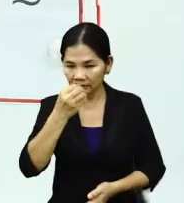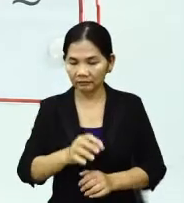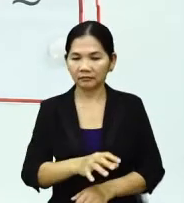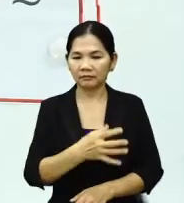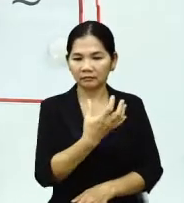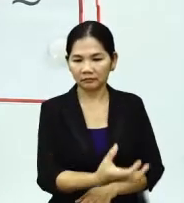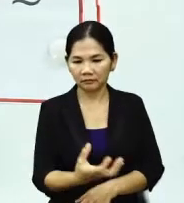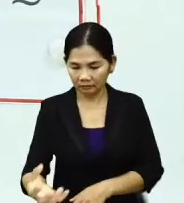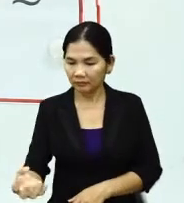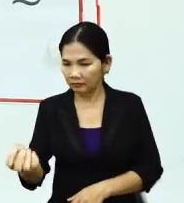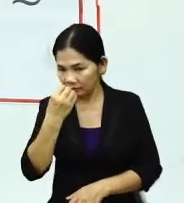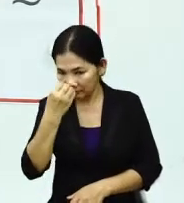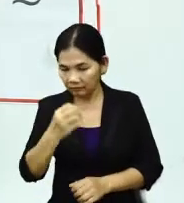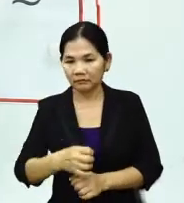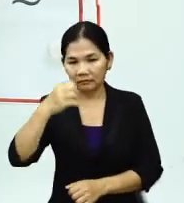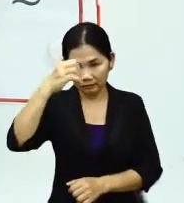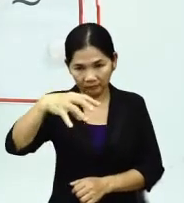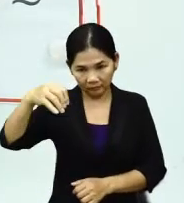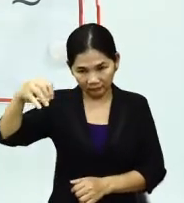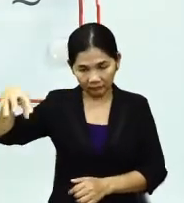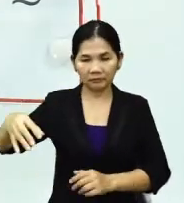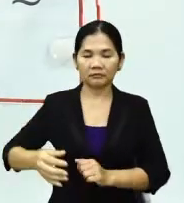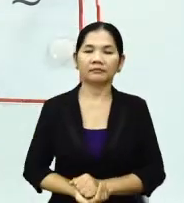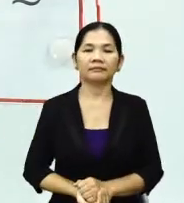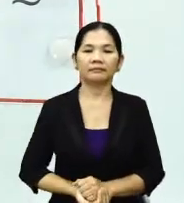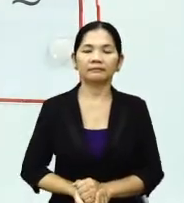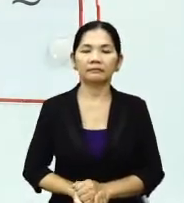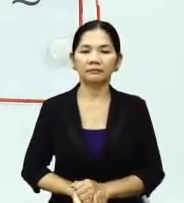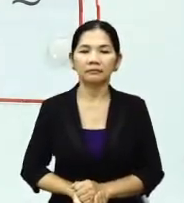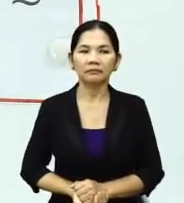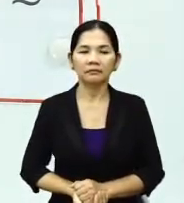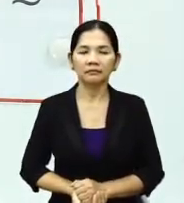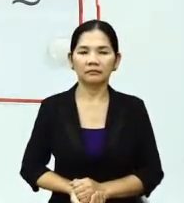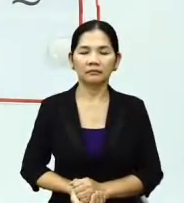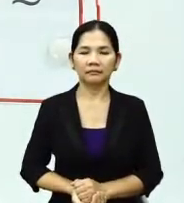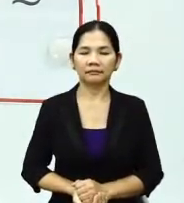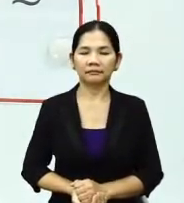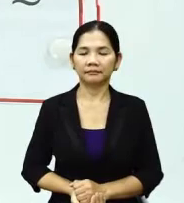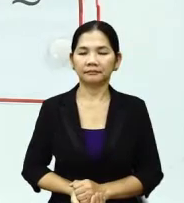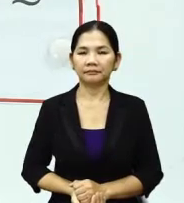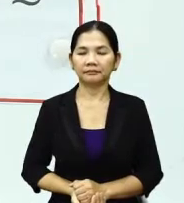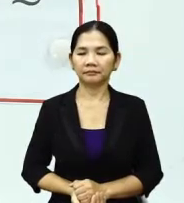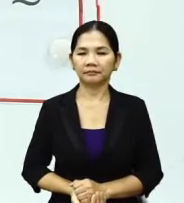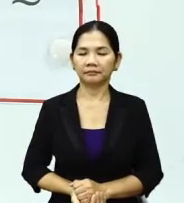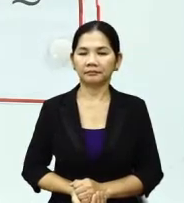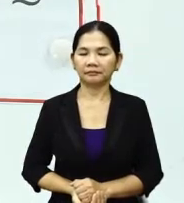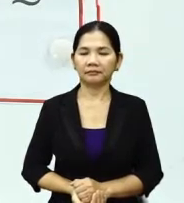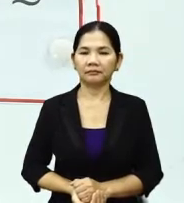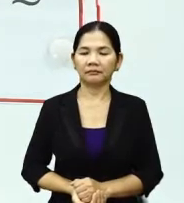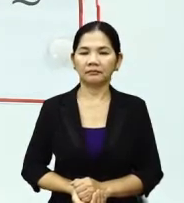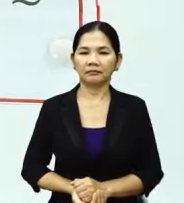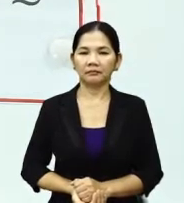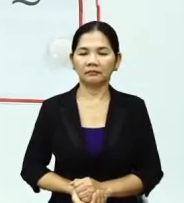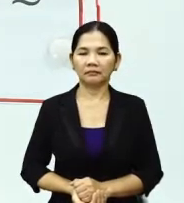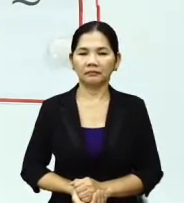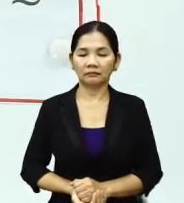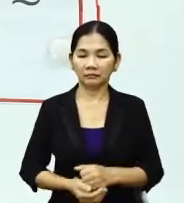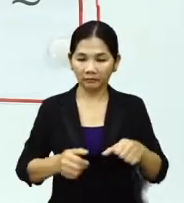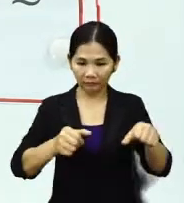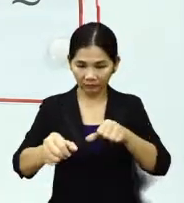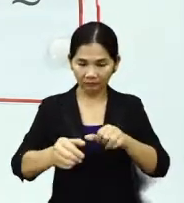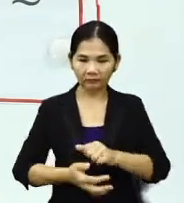hà pro chạm ngày con tiền mà con chả được tiền